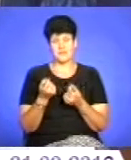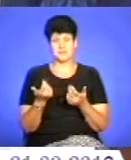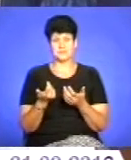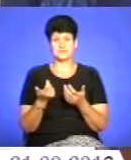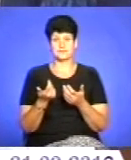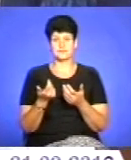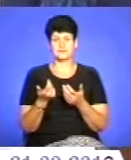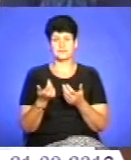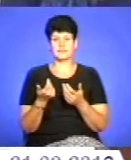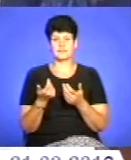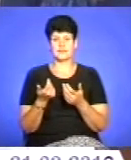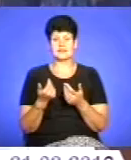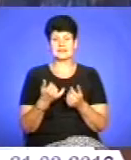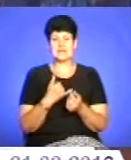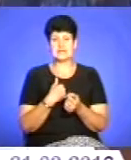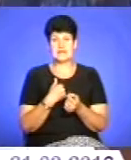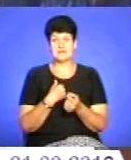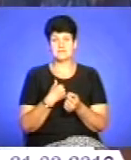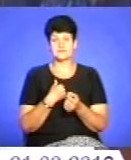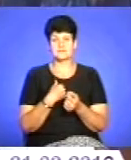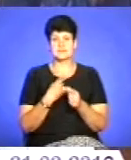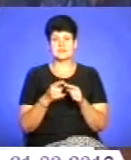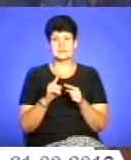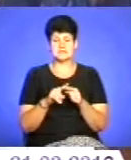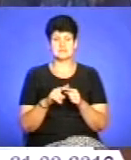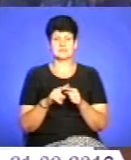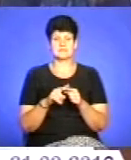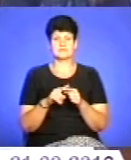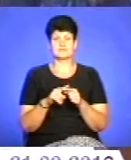Вагома капля, але для нас це все-таки,